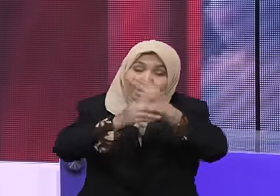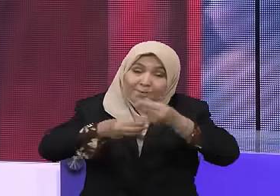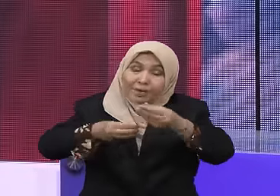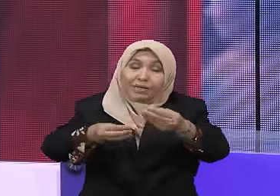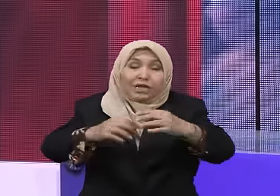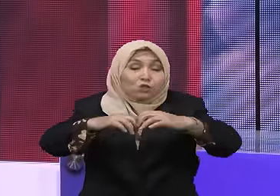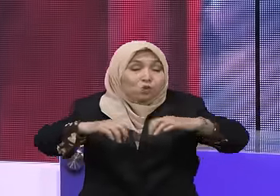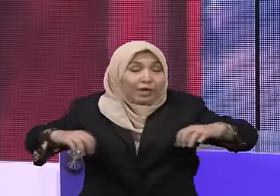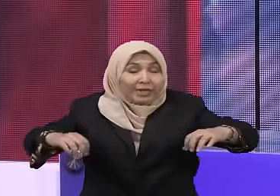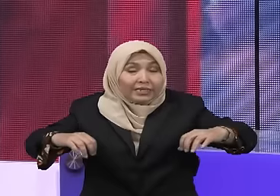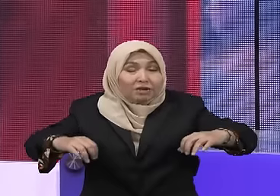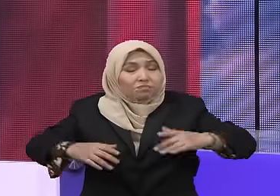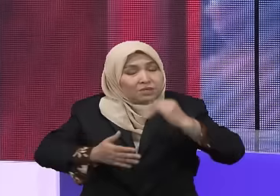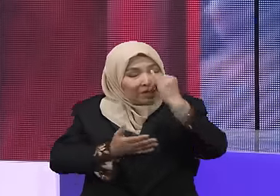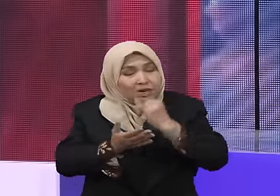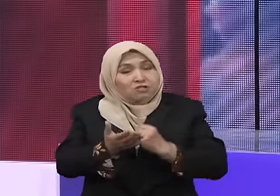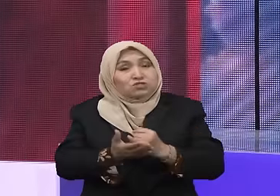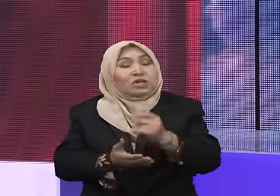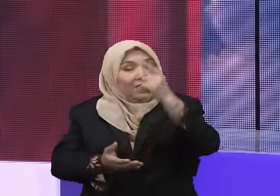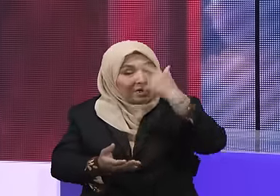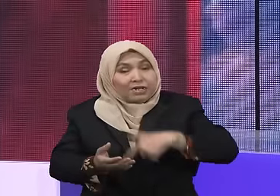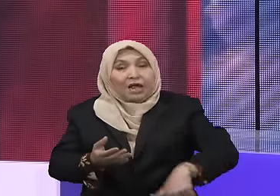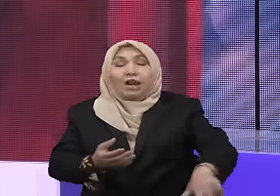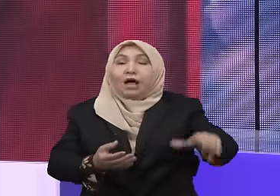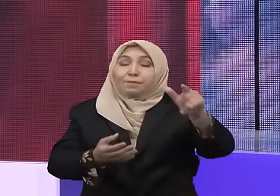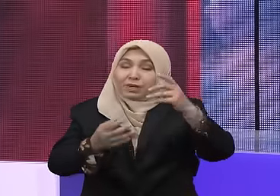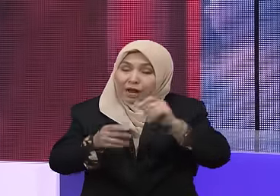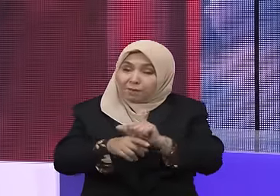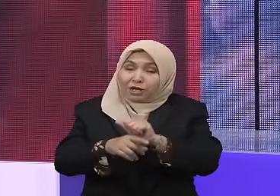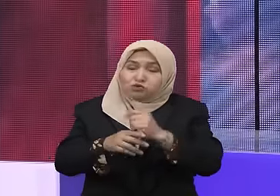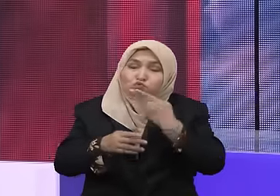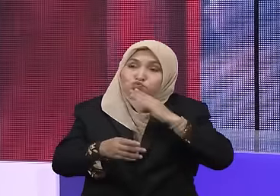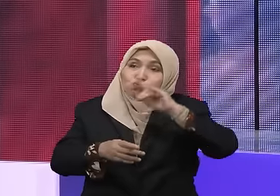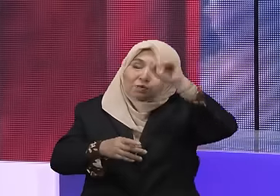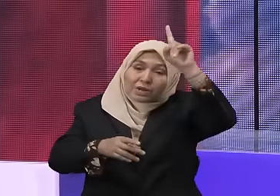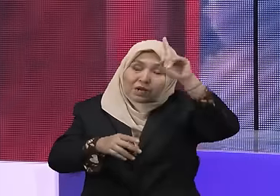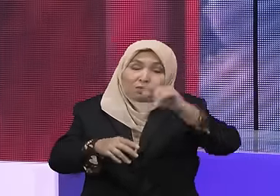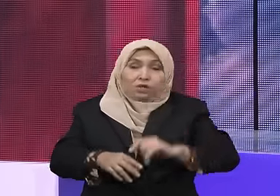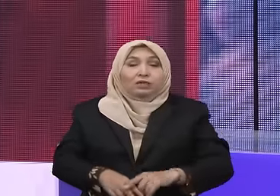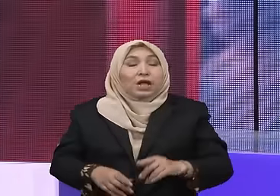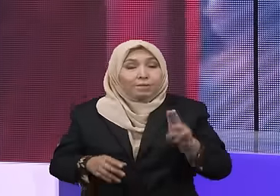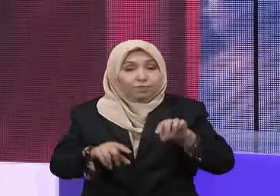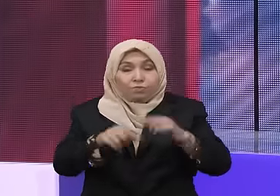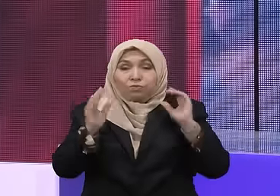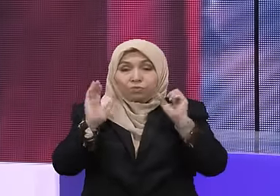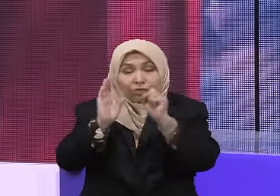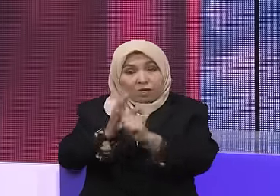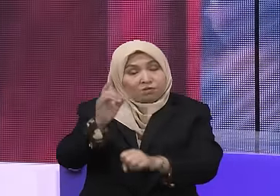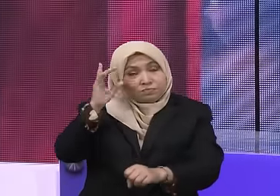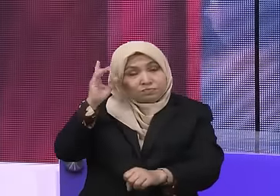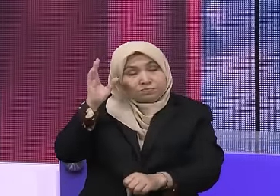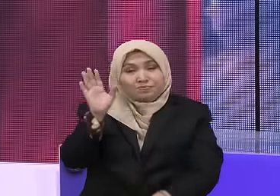durian Banting, ya. Ikhlaskan diri dalam beramal, tanda bersyukur kepada Tuhan. Al-Quran Time, Quran Salam Infaq,